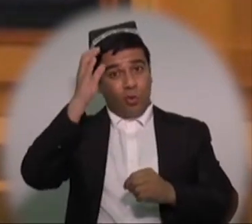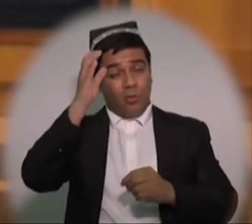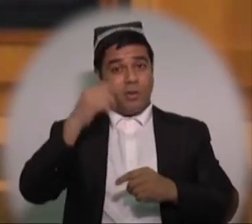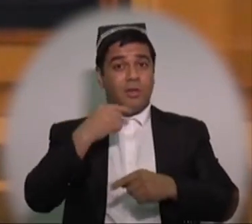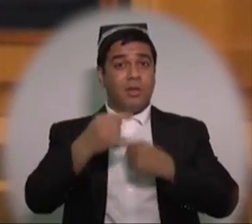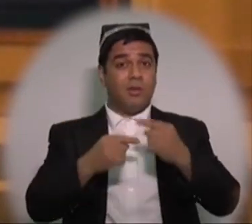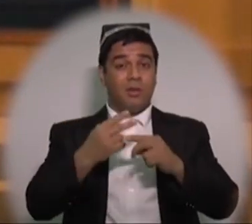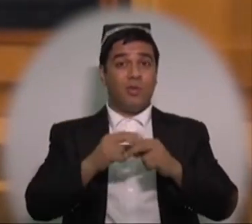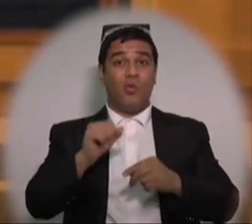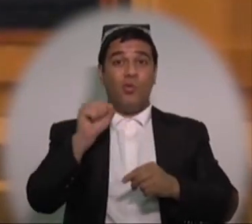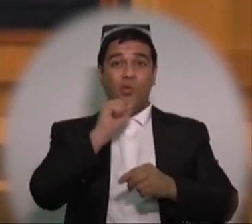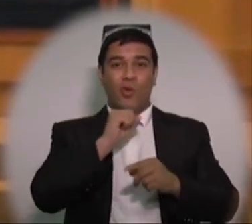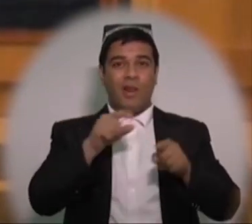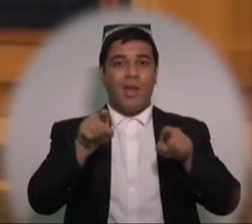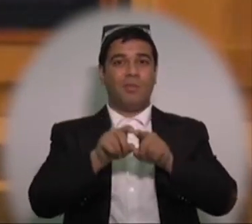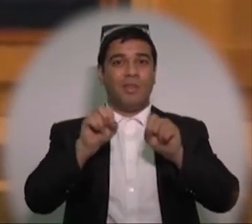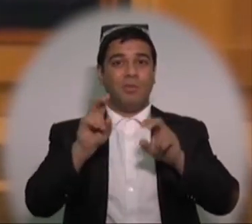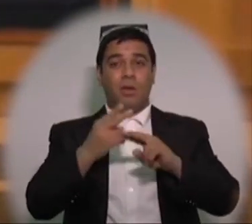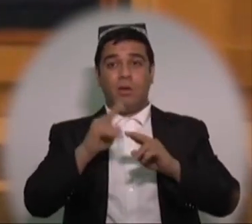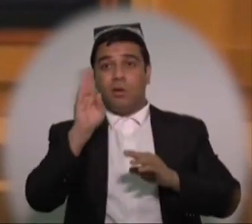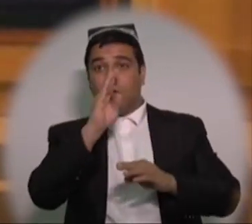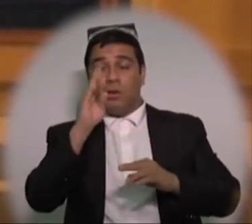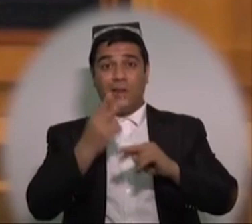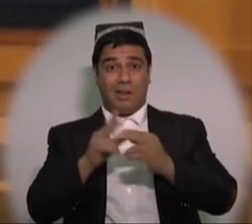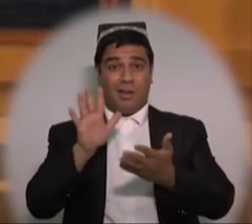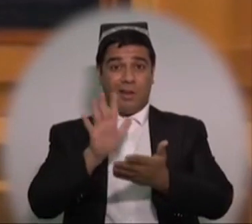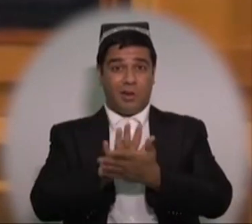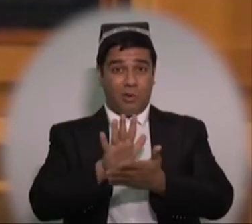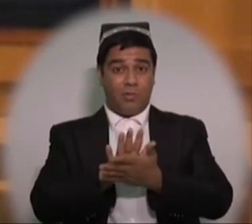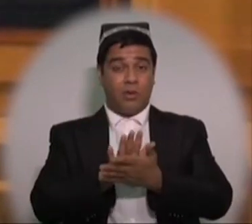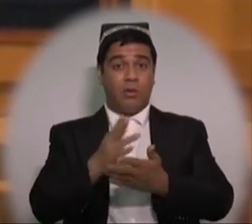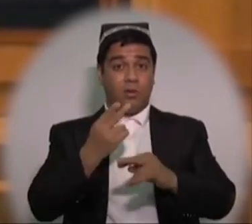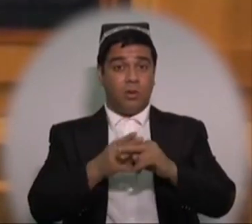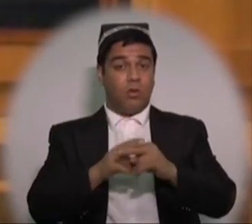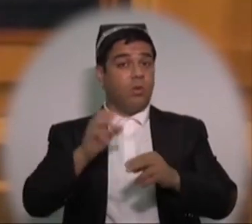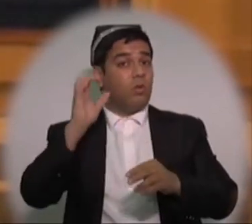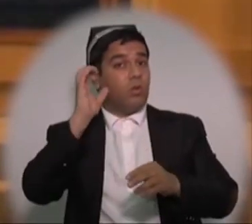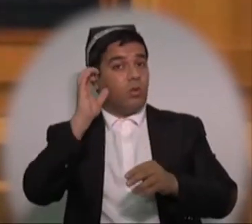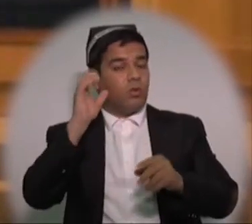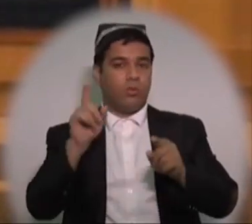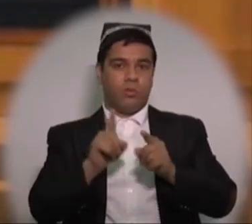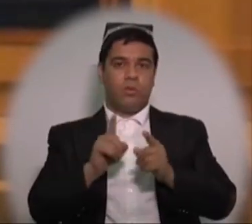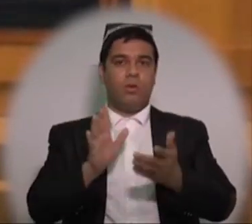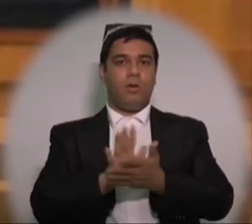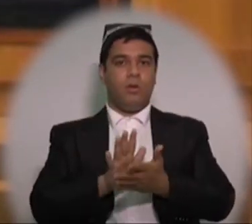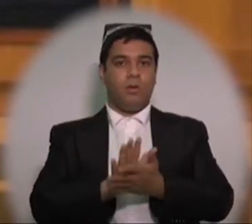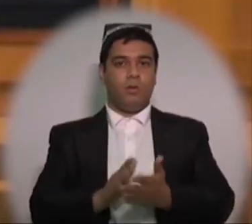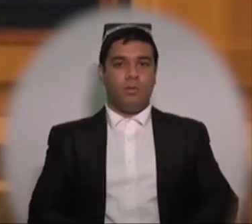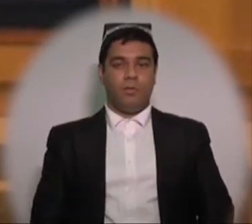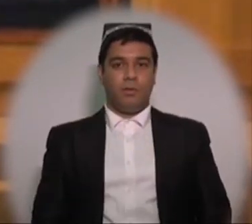Ulamolarimiz shu o'g'rincha qarash, nazar solish harom ekan, demak quloq solish ham harom bo'ladi